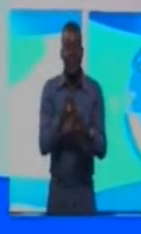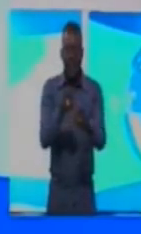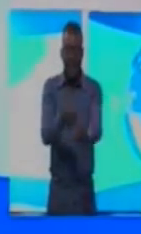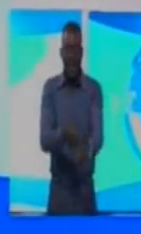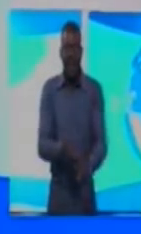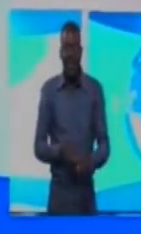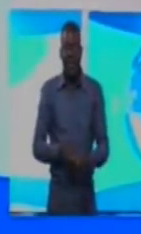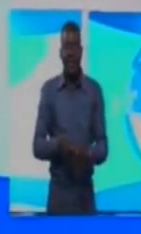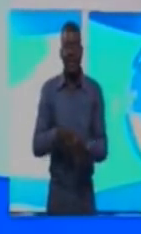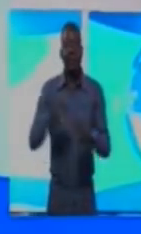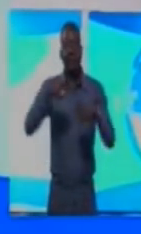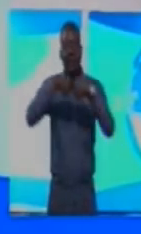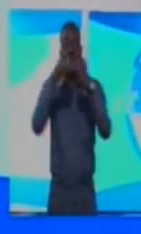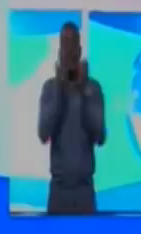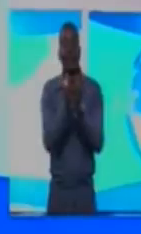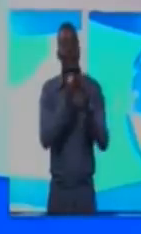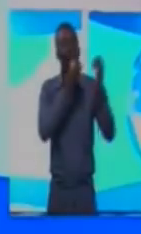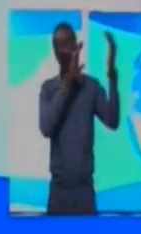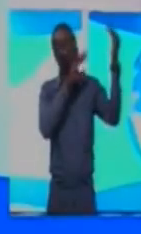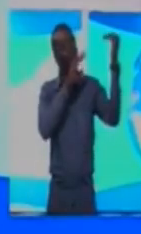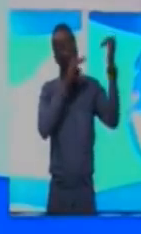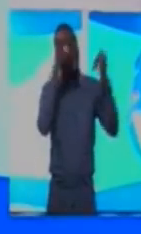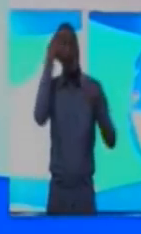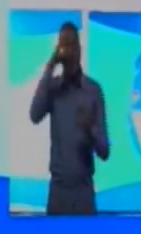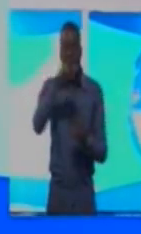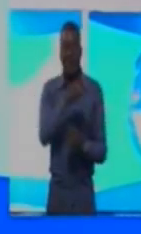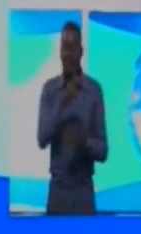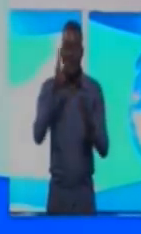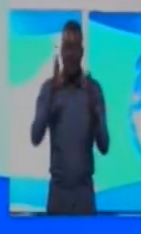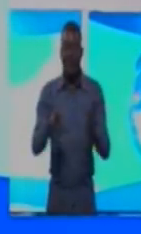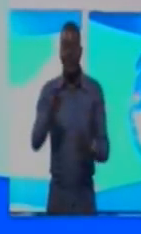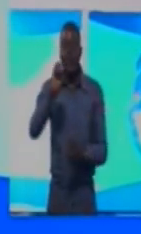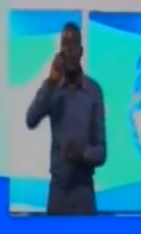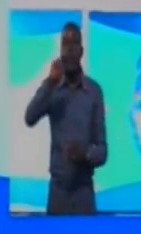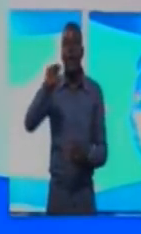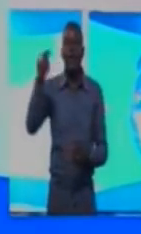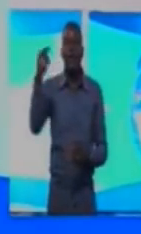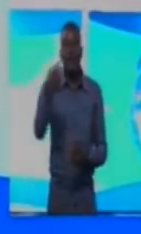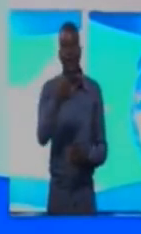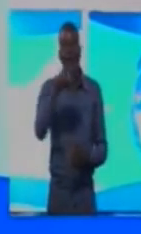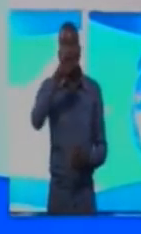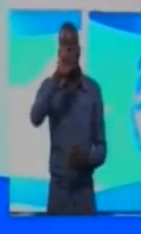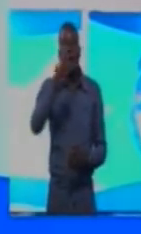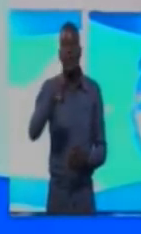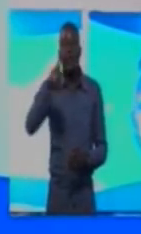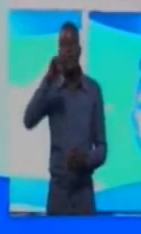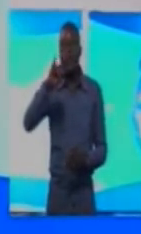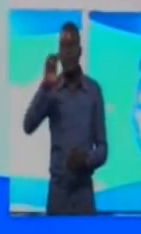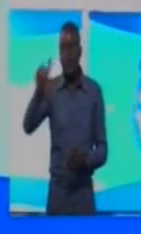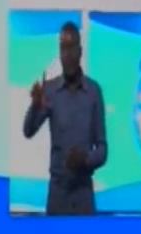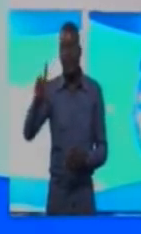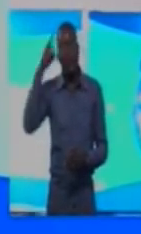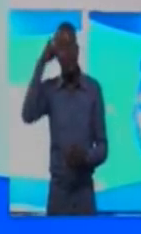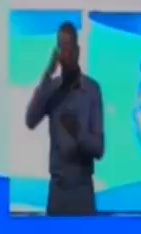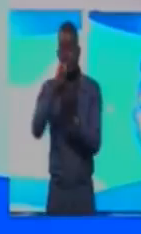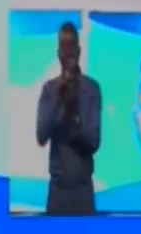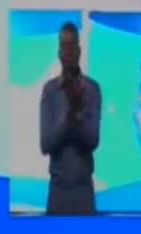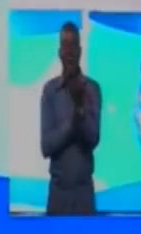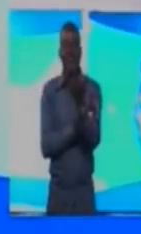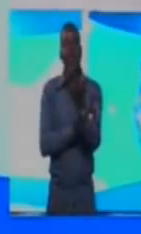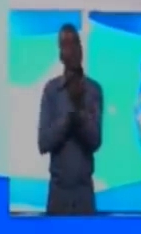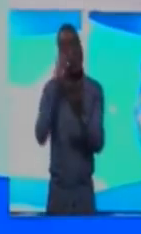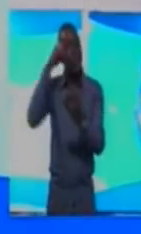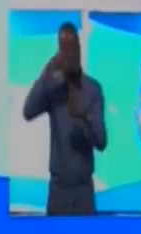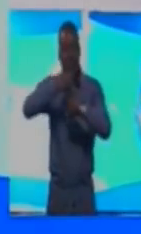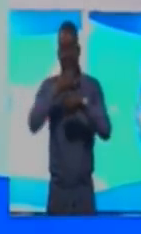L'agriculture, un secteur d'espoir pour les Burkinabés. L'ONG APIL s'est investie pour l'amélioration de la production